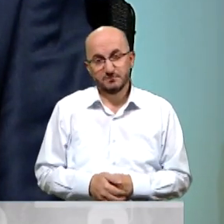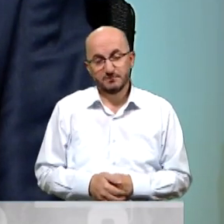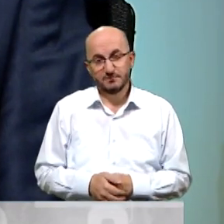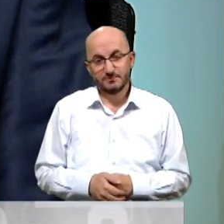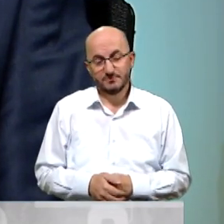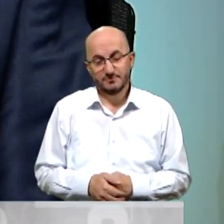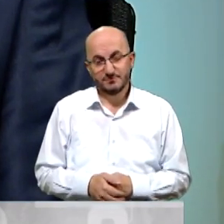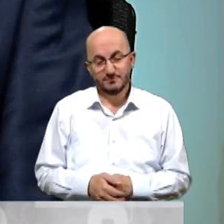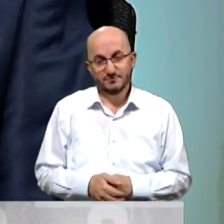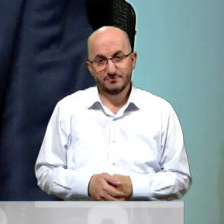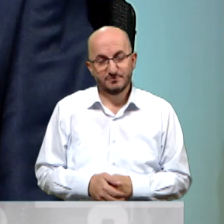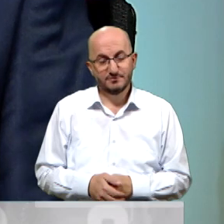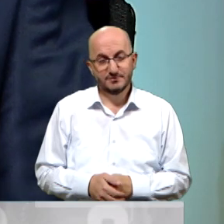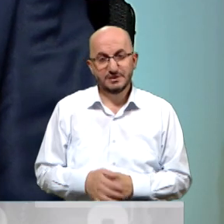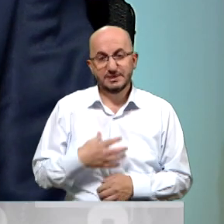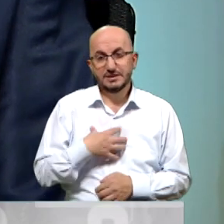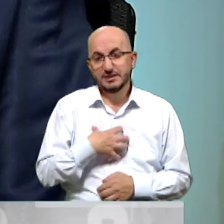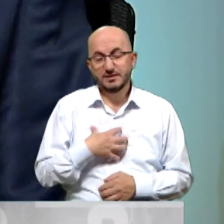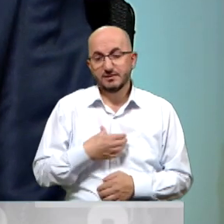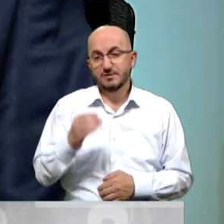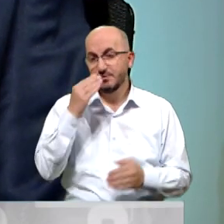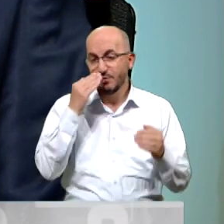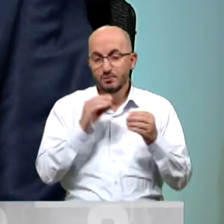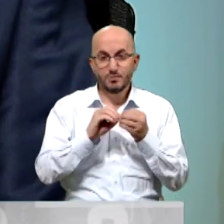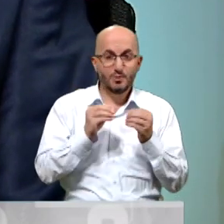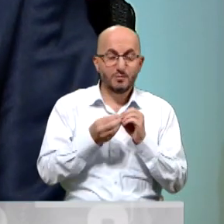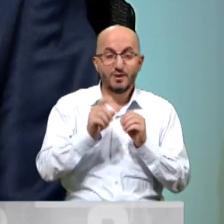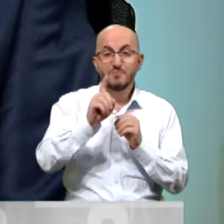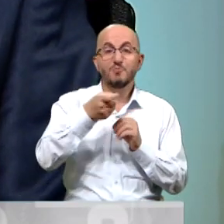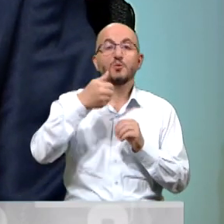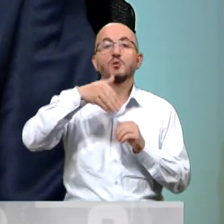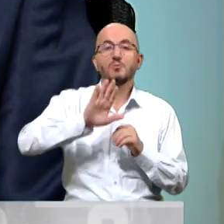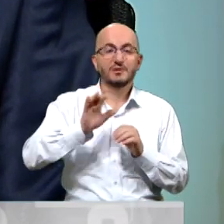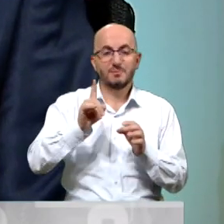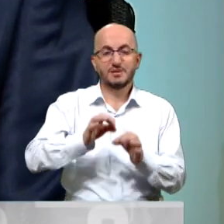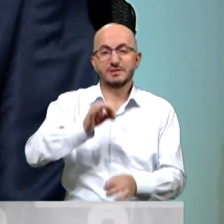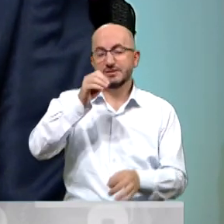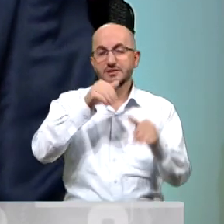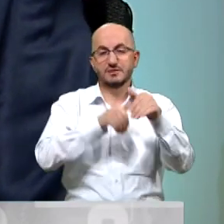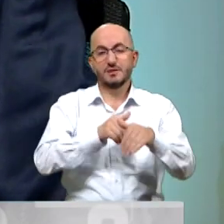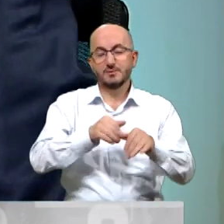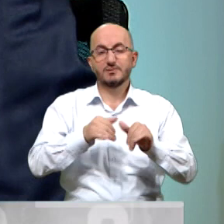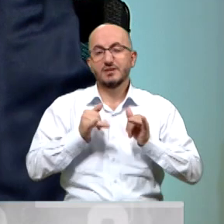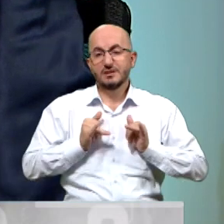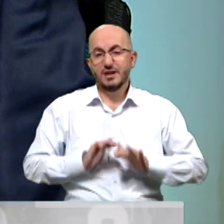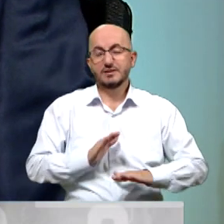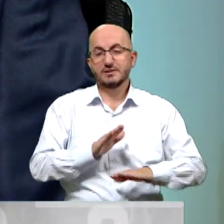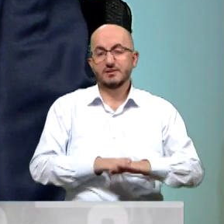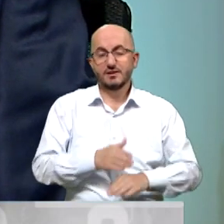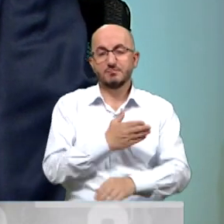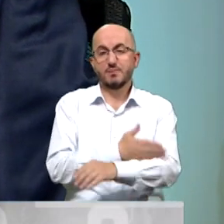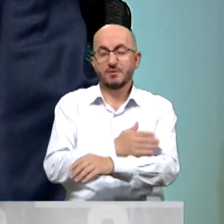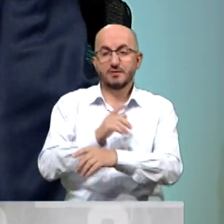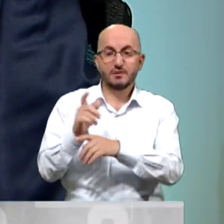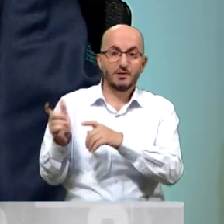dinen meşru mazeretler bulunmadan hakikaten bir kişiyi kabrinden rahatsız ederek